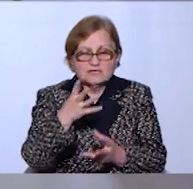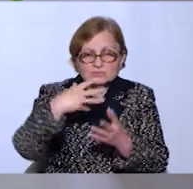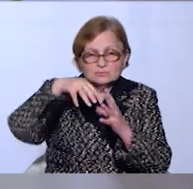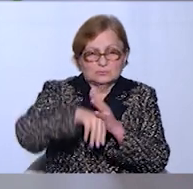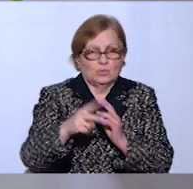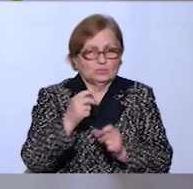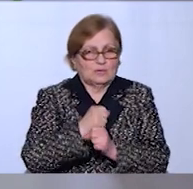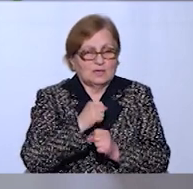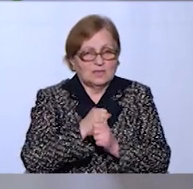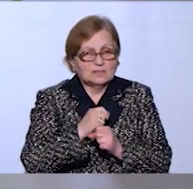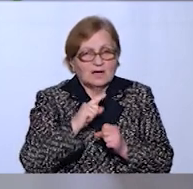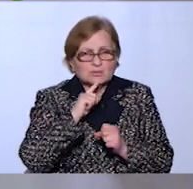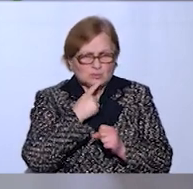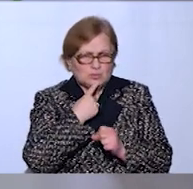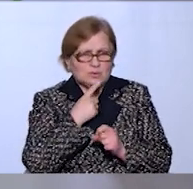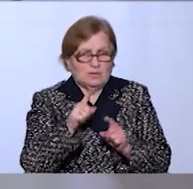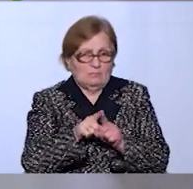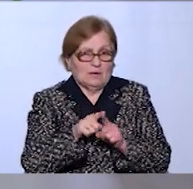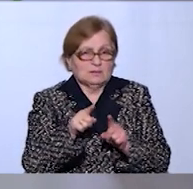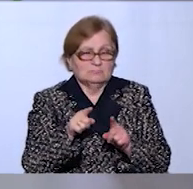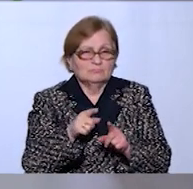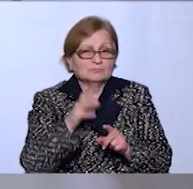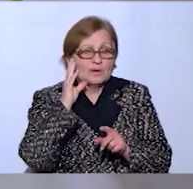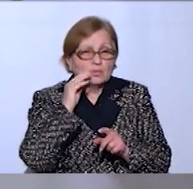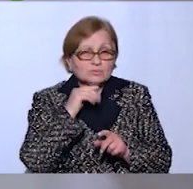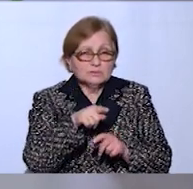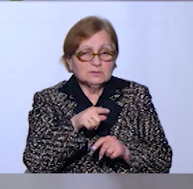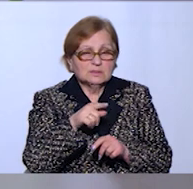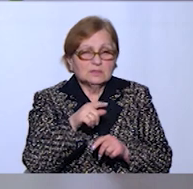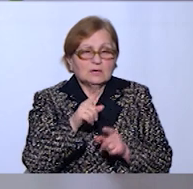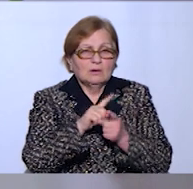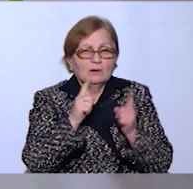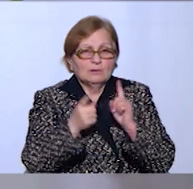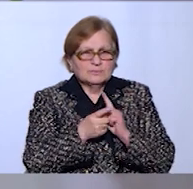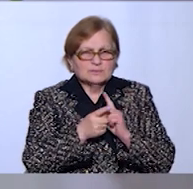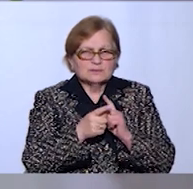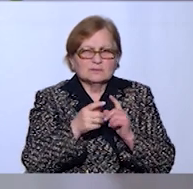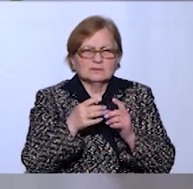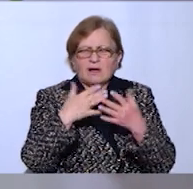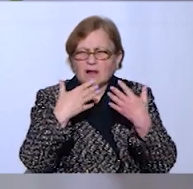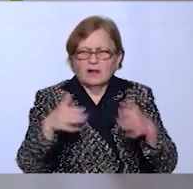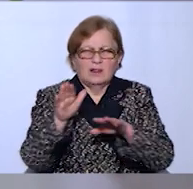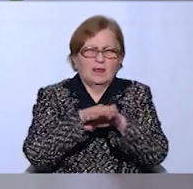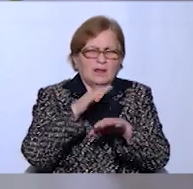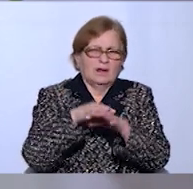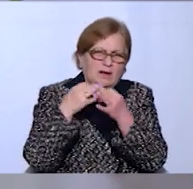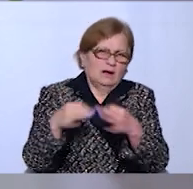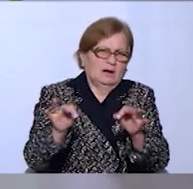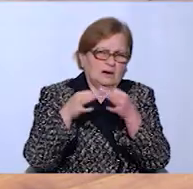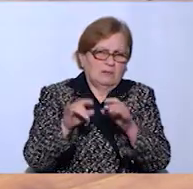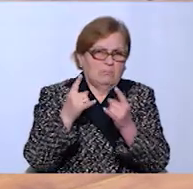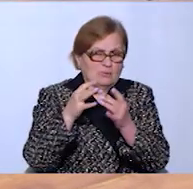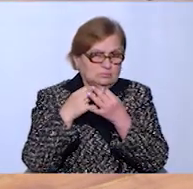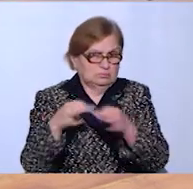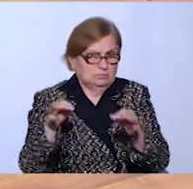ნაკლებად საინტერესოა თუ რა წარმატებას მიაღწია მისმა შვილმა და რა არის ესეთი ქცევა, რომელსაც ის აღნიშნავდა სიამოვნებით. ამიტომ